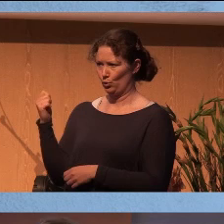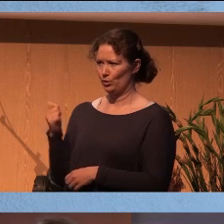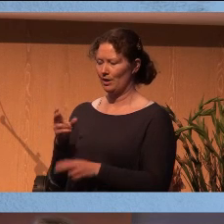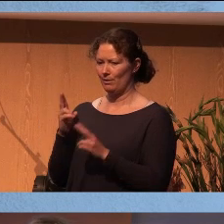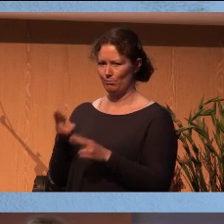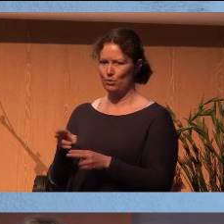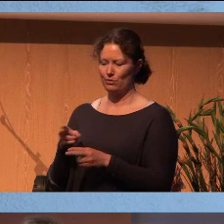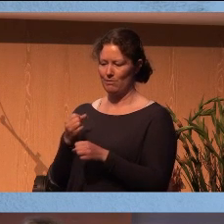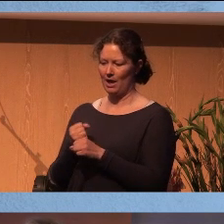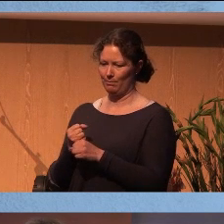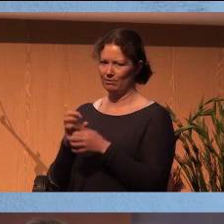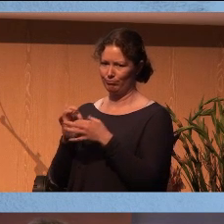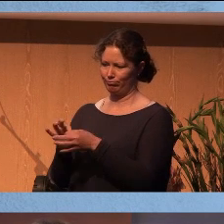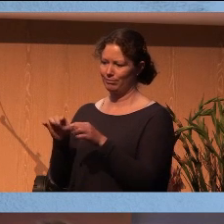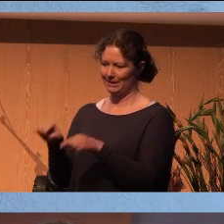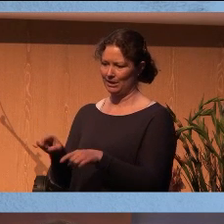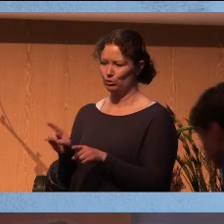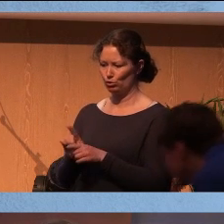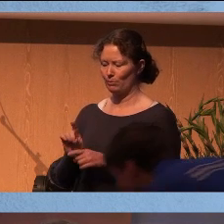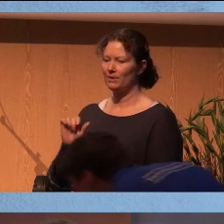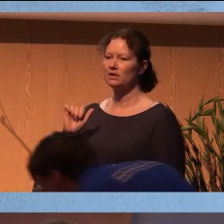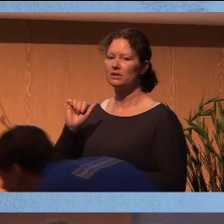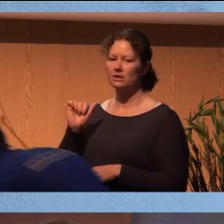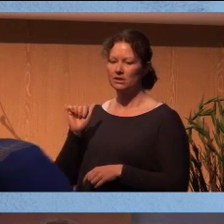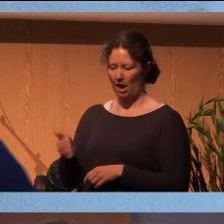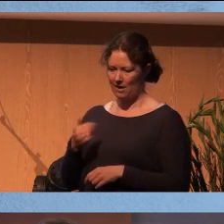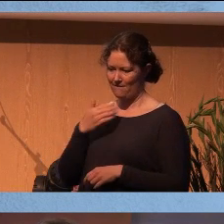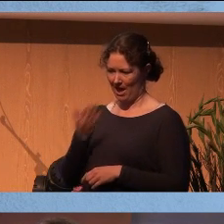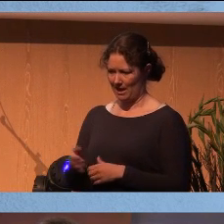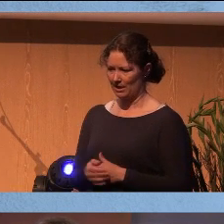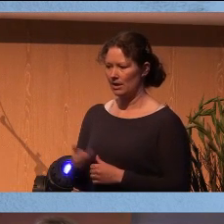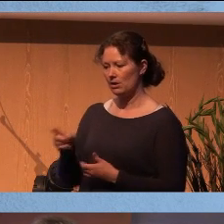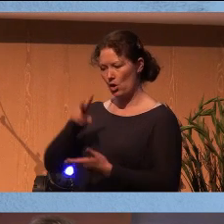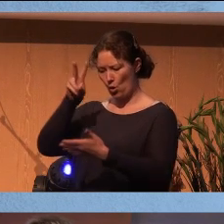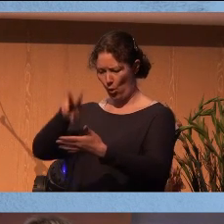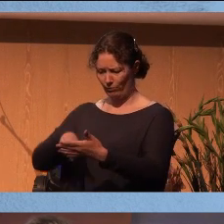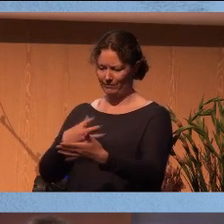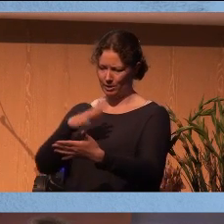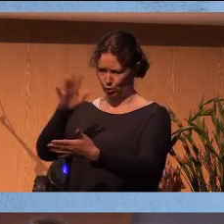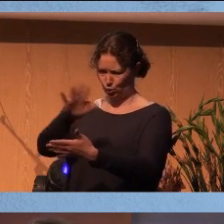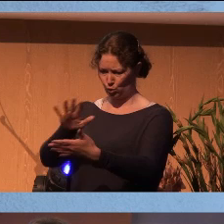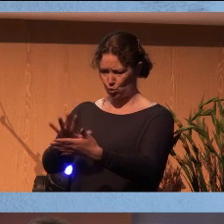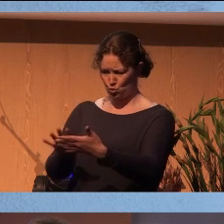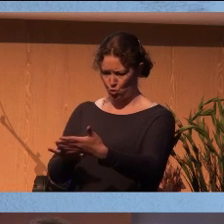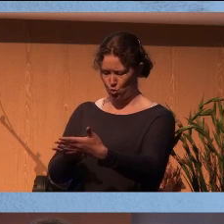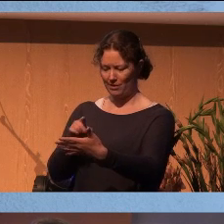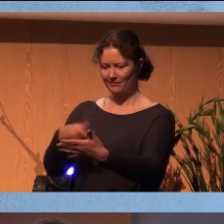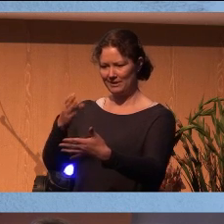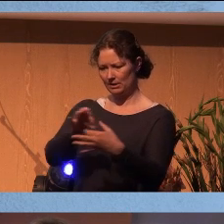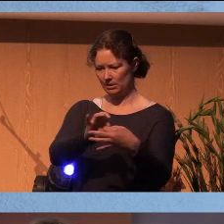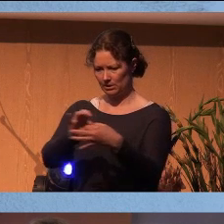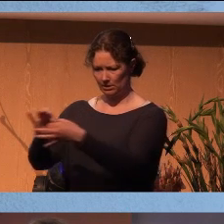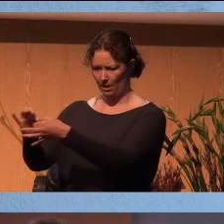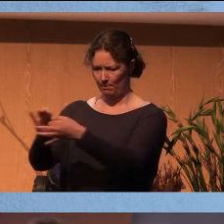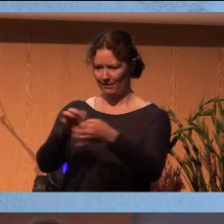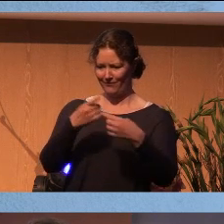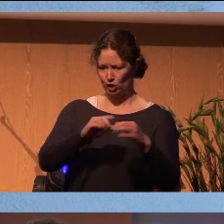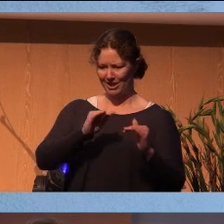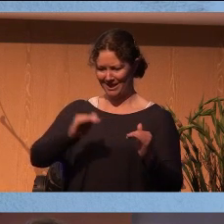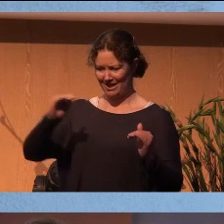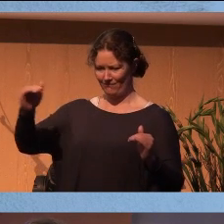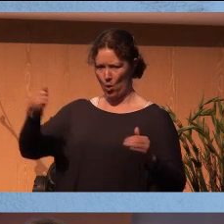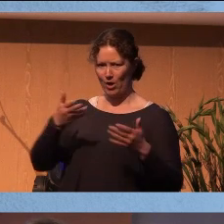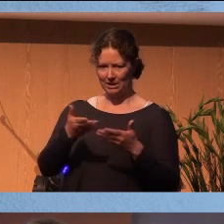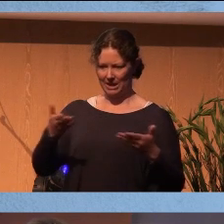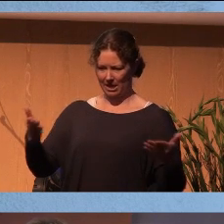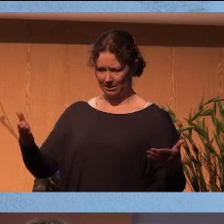arbeidet knyttet til det, slik det skal være. Oversiktlig og strukturert, som viser sammenhengen mellom de ulike nivåene I